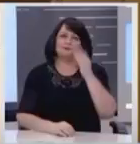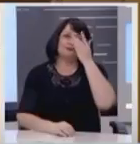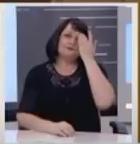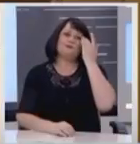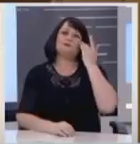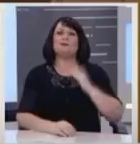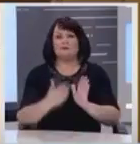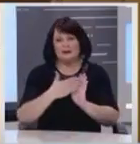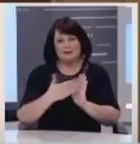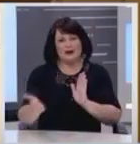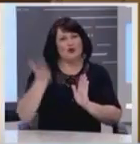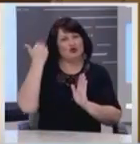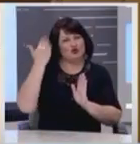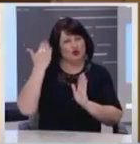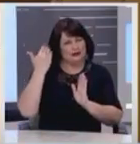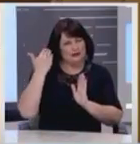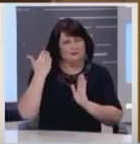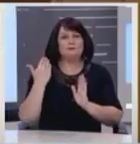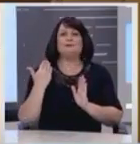Μια περίοδος κατά την οποία